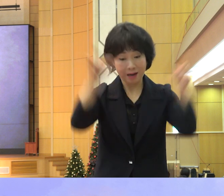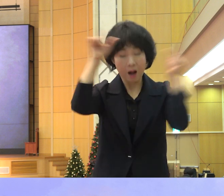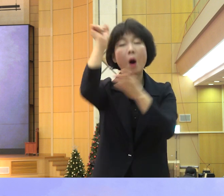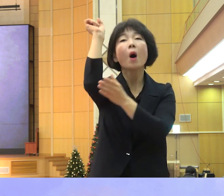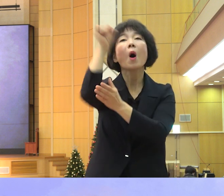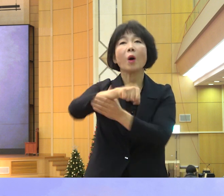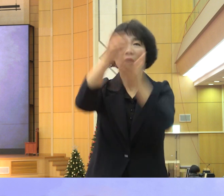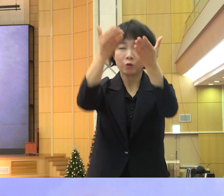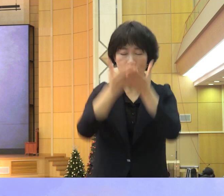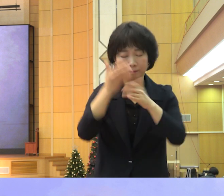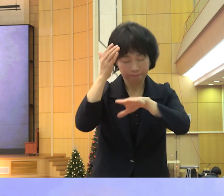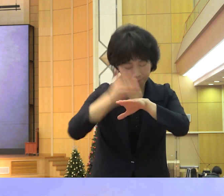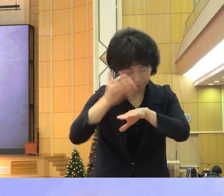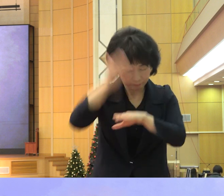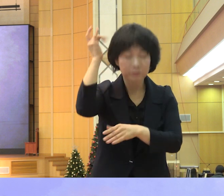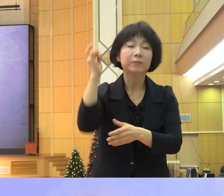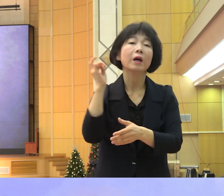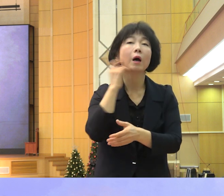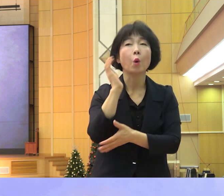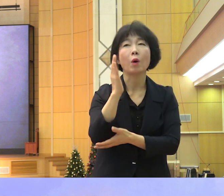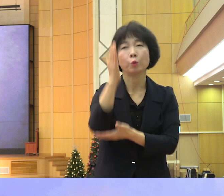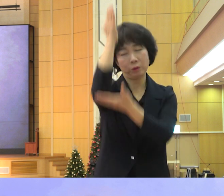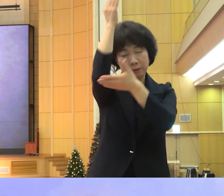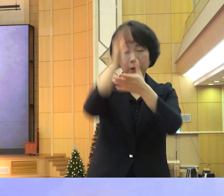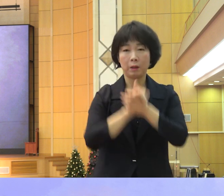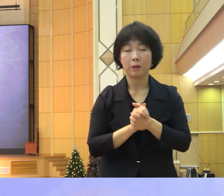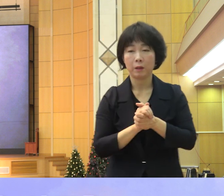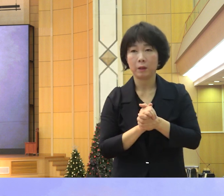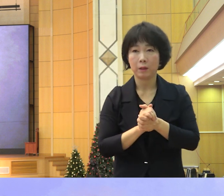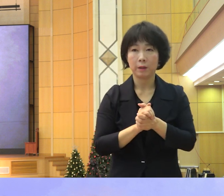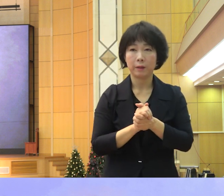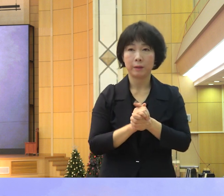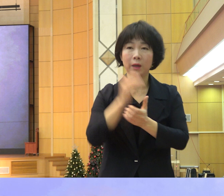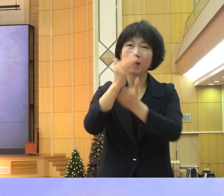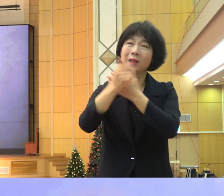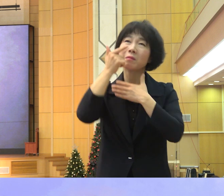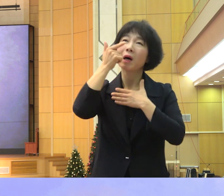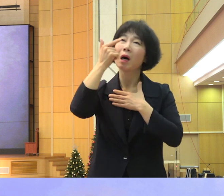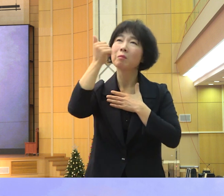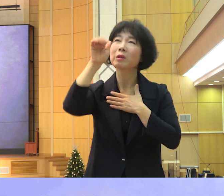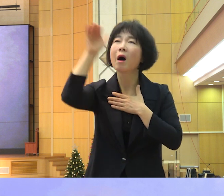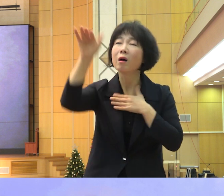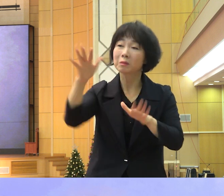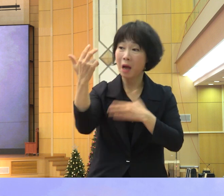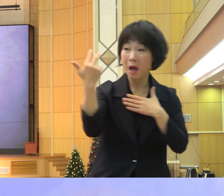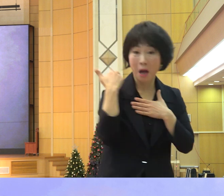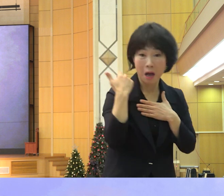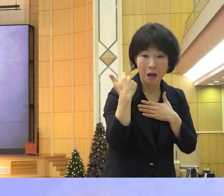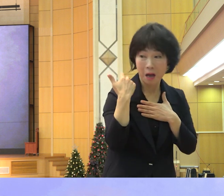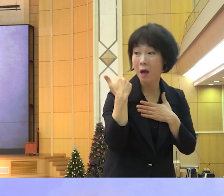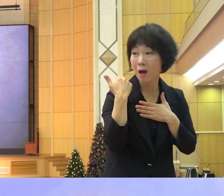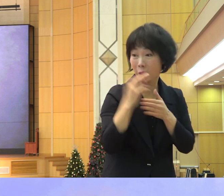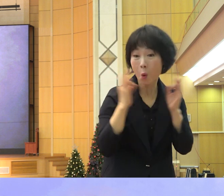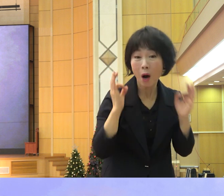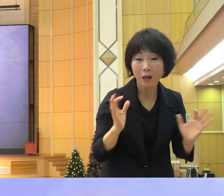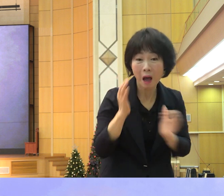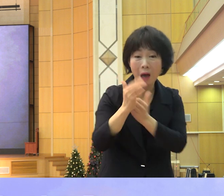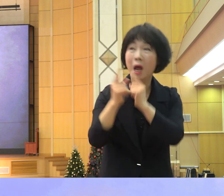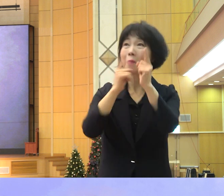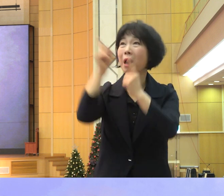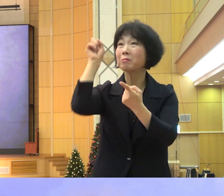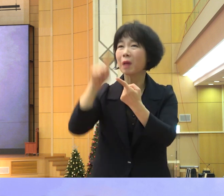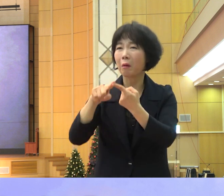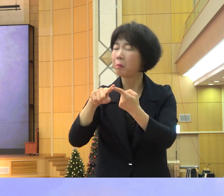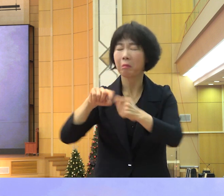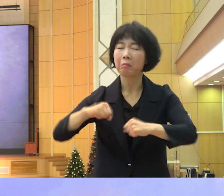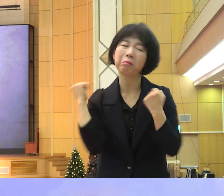주심을 감사와 영광을 돌립니다. 아버지 하나님, 한 주간도 살면서 주님 뜻대로